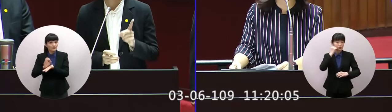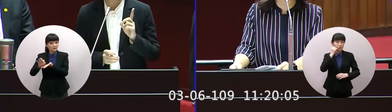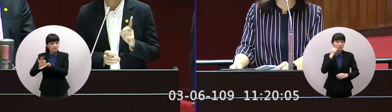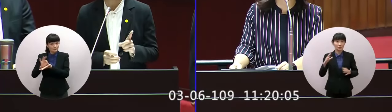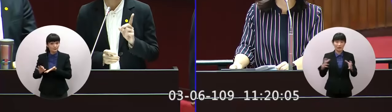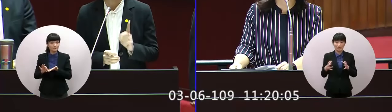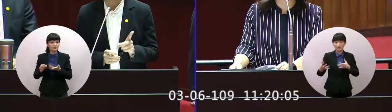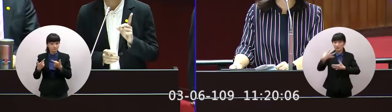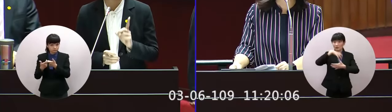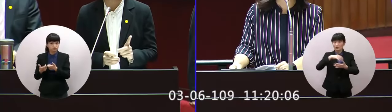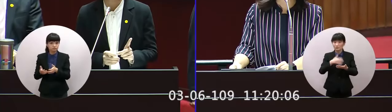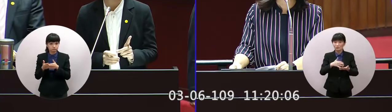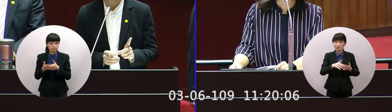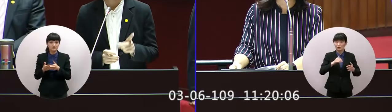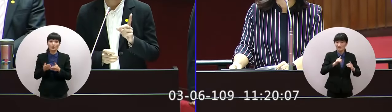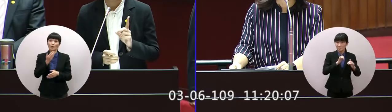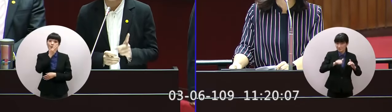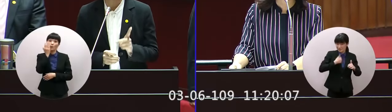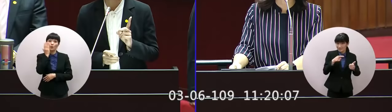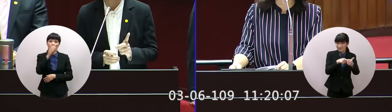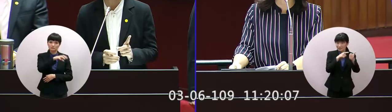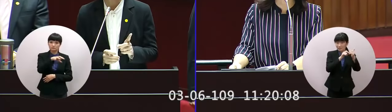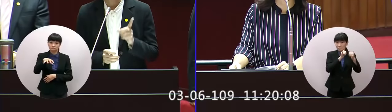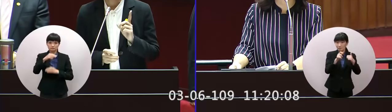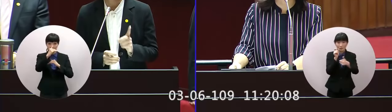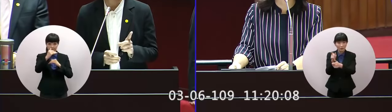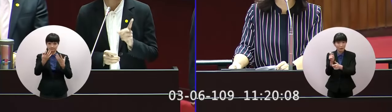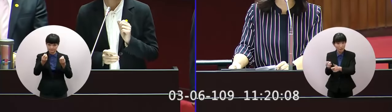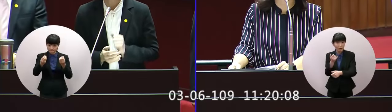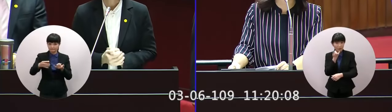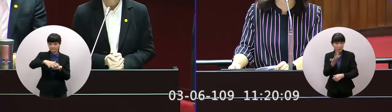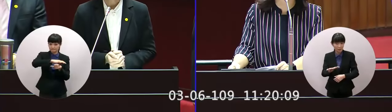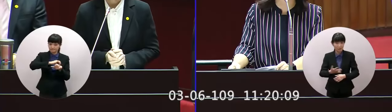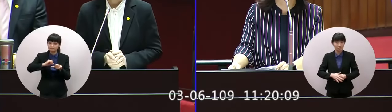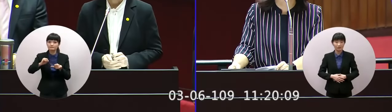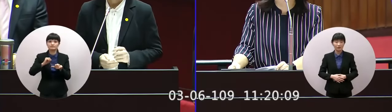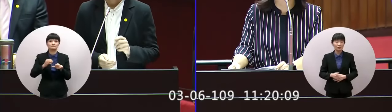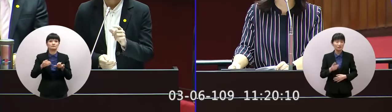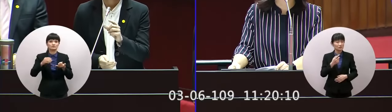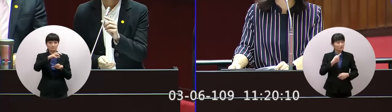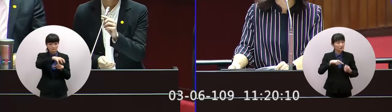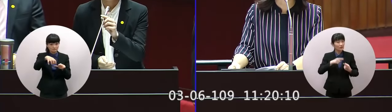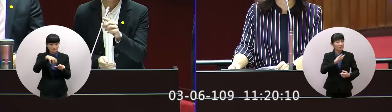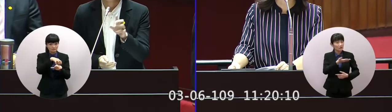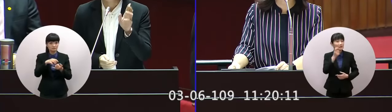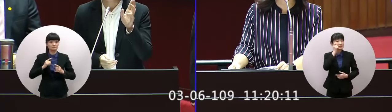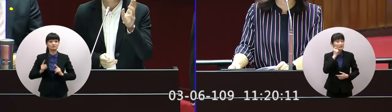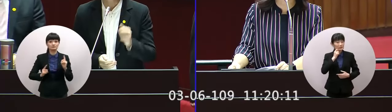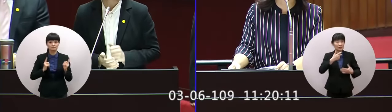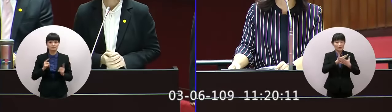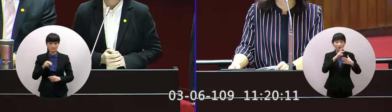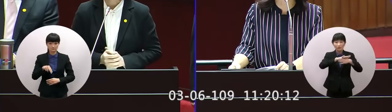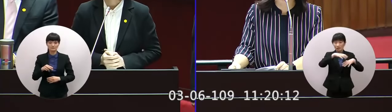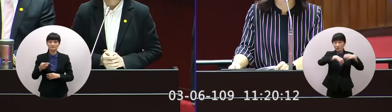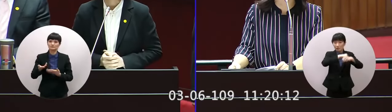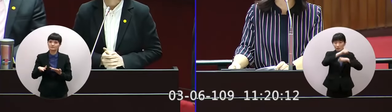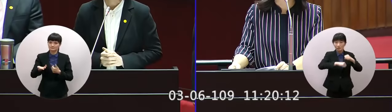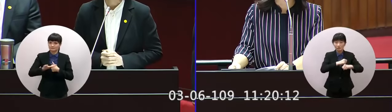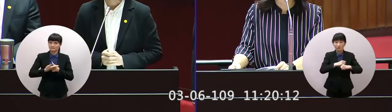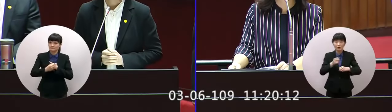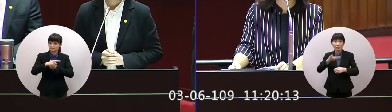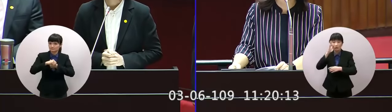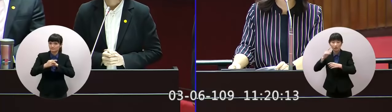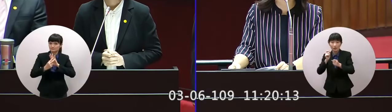他不一定会去用啊。 不限旅游的地点， 你为什么不让喜欢艺文活动的人可以拿到艺文抵用